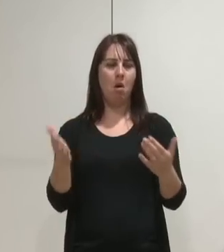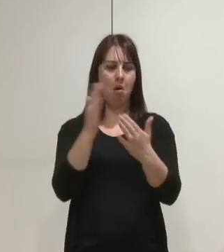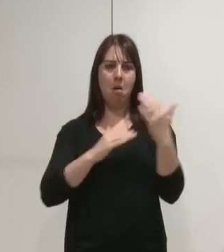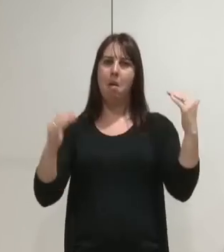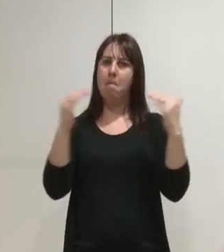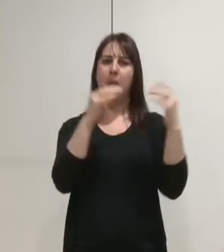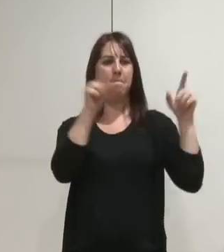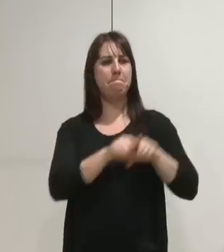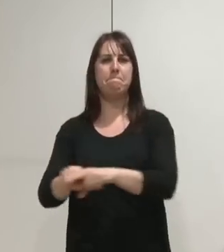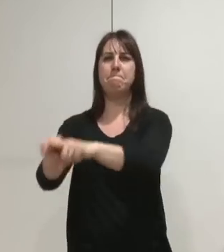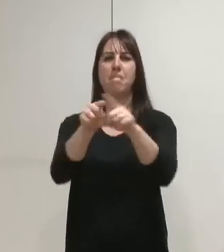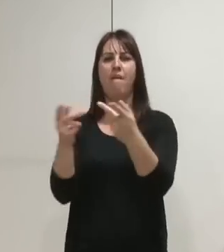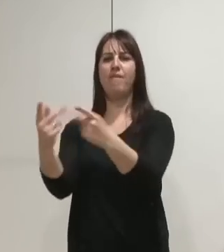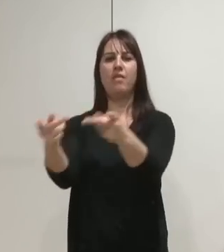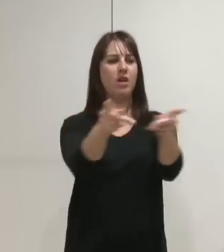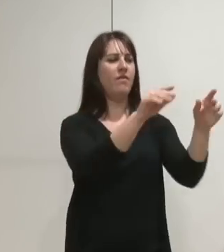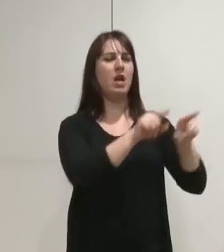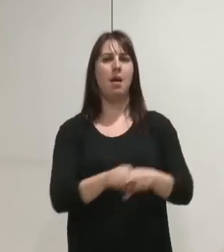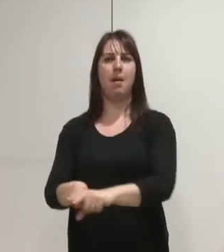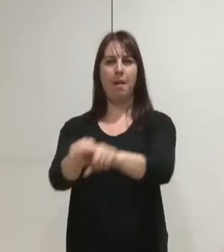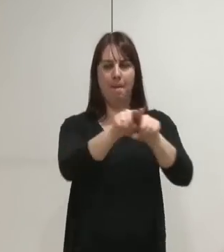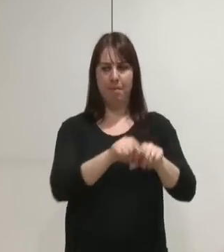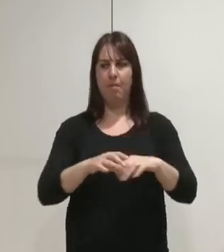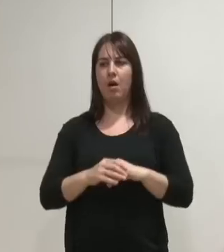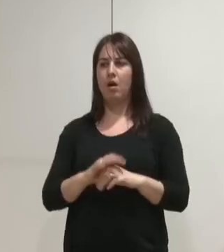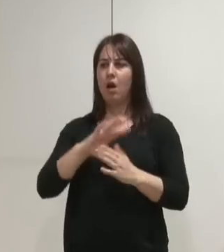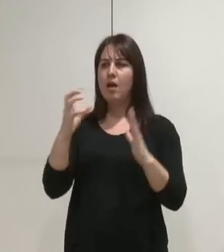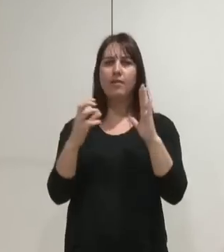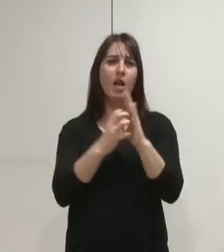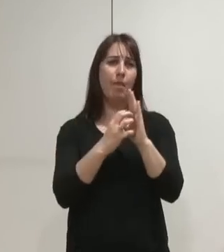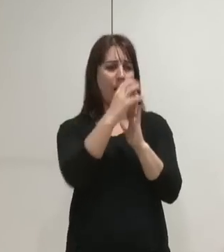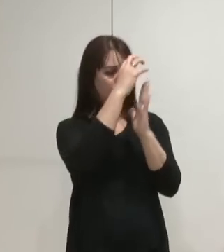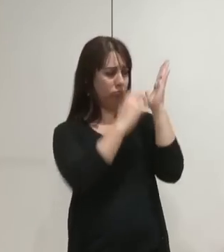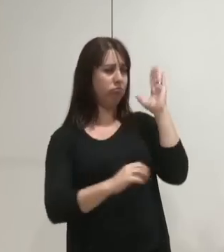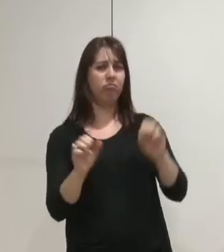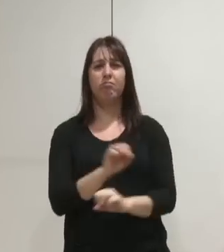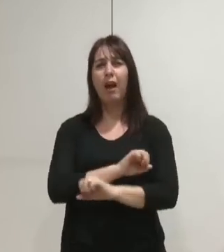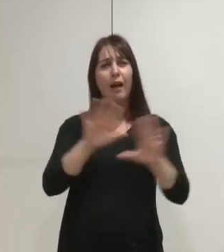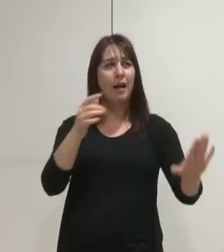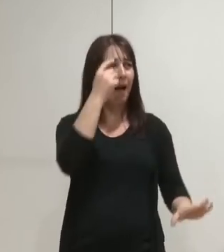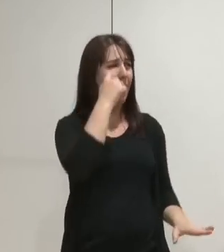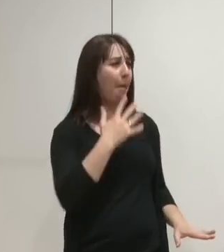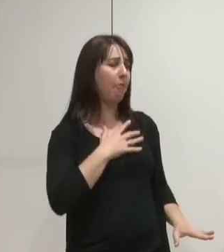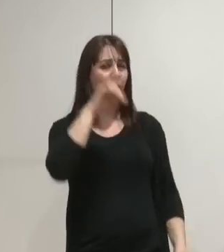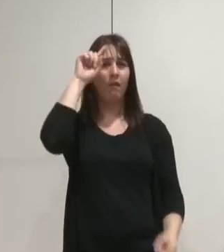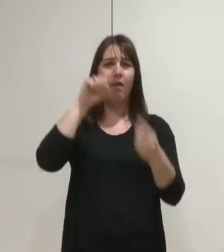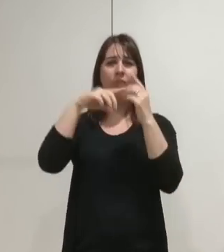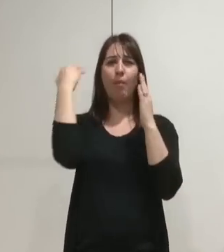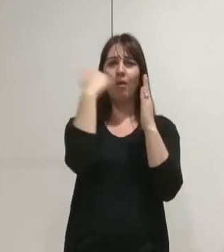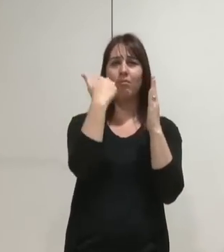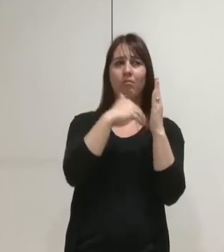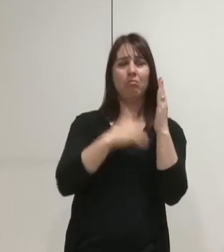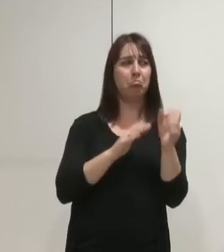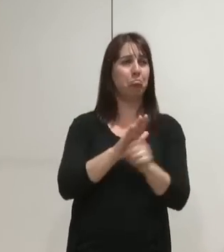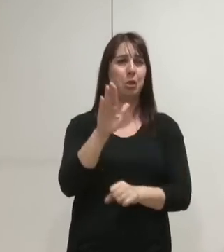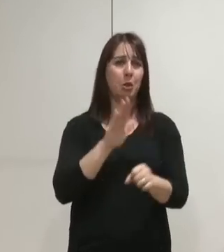identique pour chaque commune euh je crois que la délibération est assez explicite sur les différents sujets